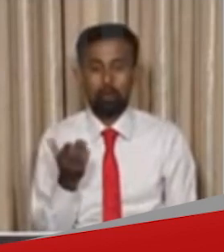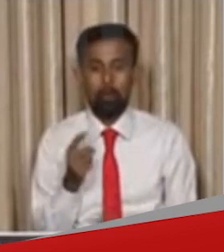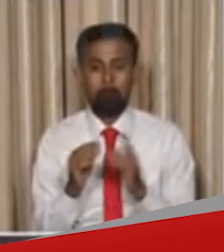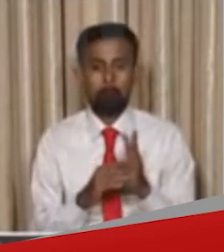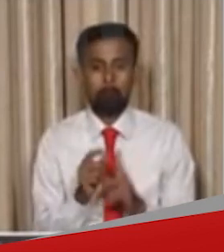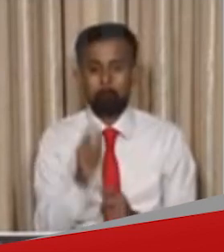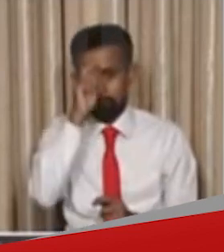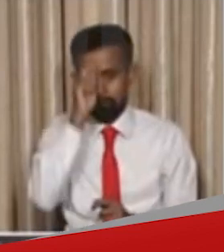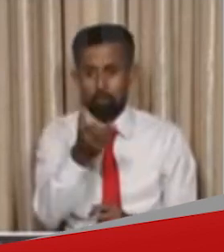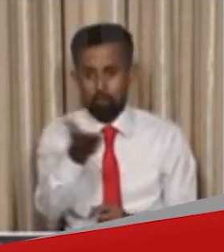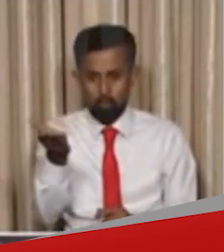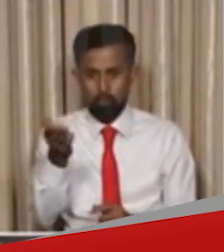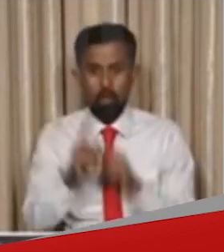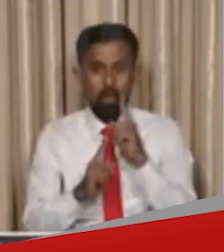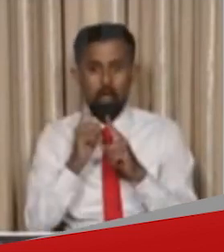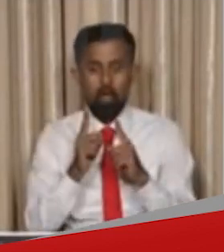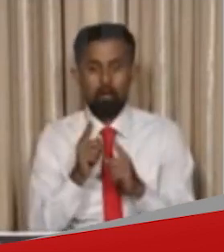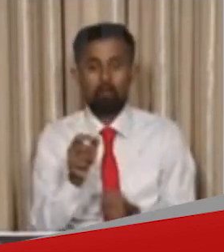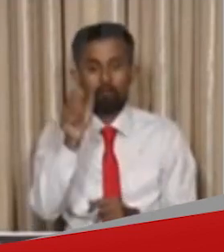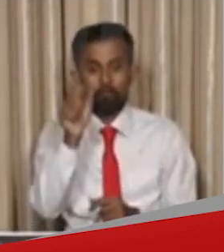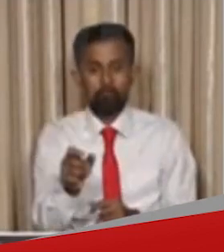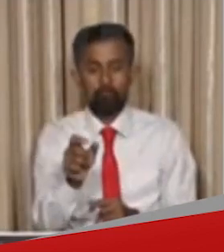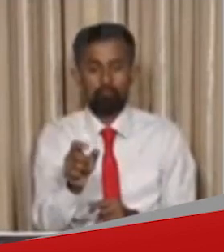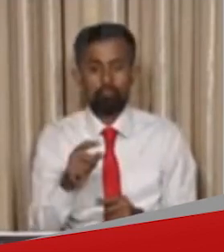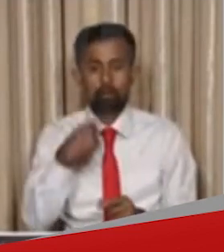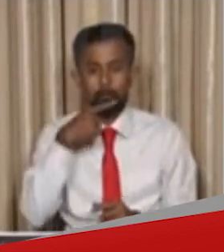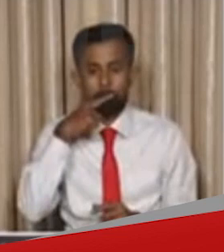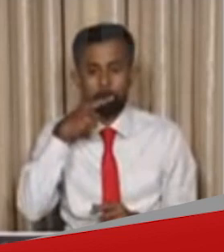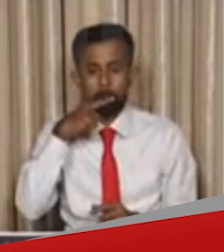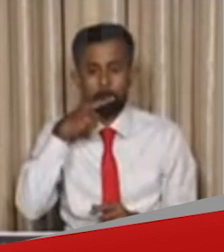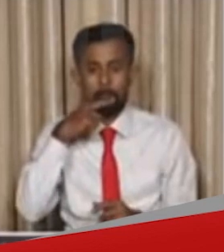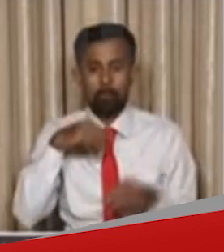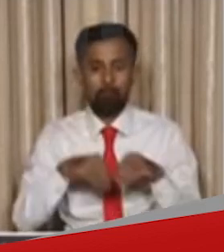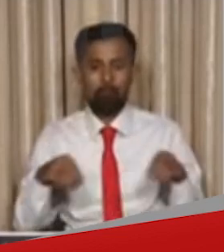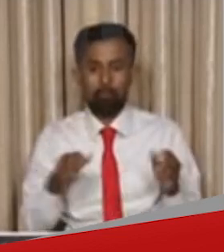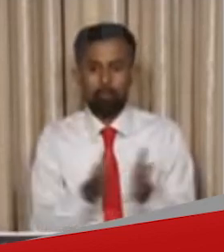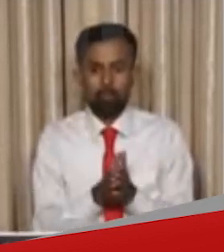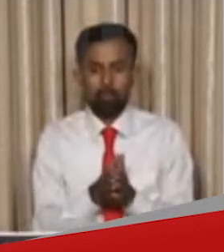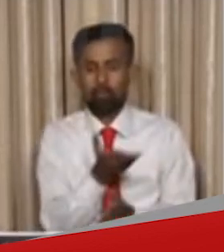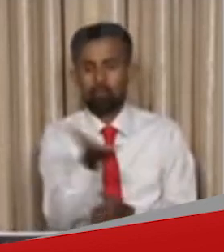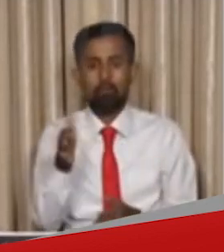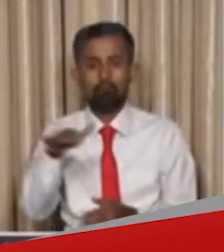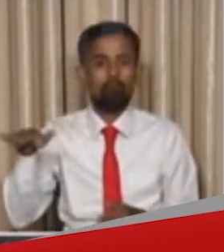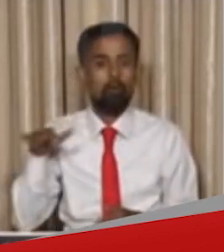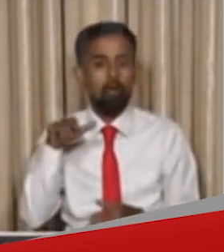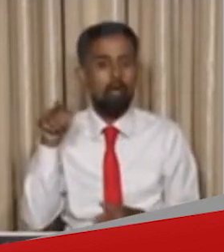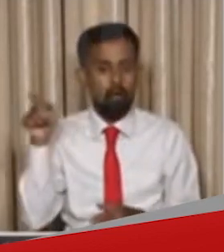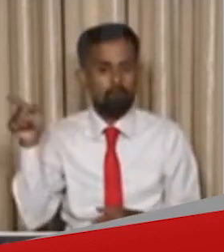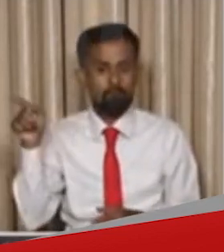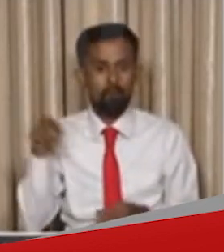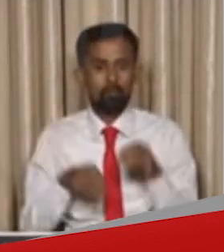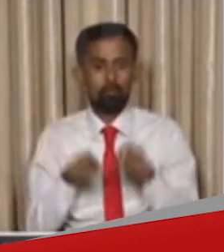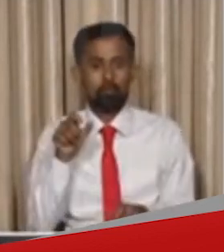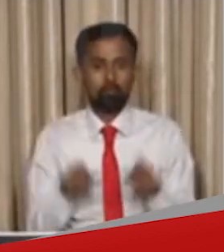මන්ත්‍රීතුමනි, තමුන්නාංශගේ කතාවෙන් තමුන්නාංශේ කුරුඳු වගාව ඇතුළු තමුන්නාංශලගේ ප්‍රදේශවල තියෙන ඒ ගොවින්